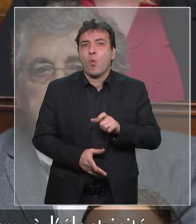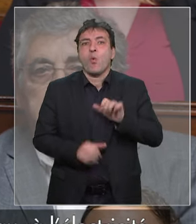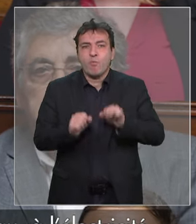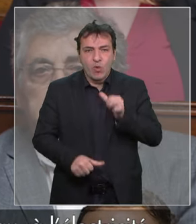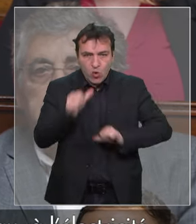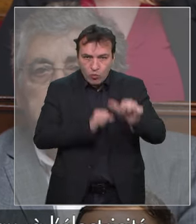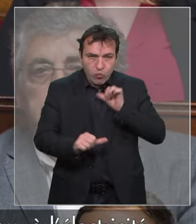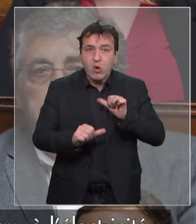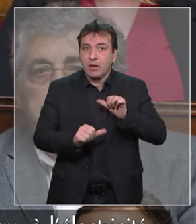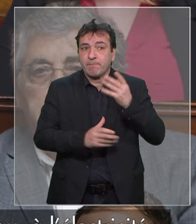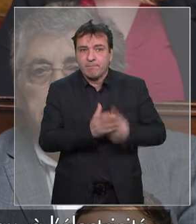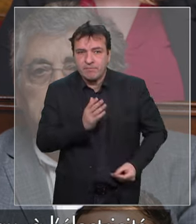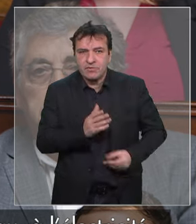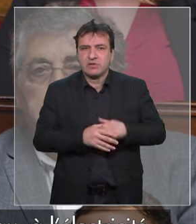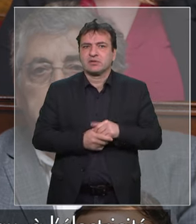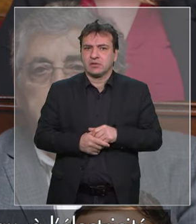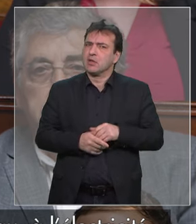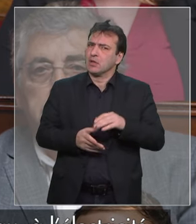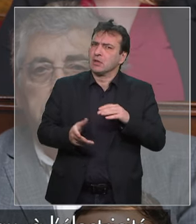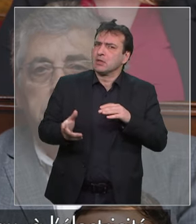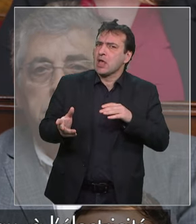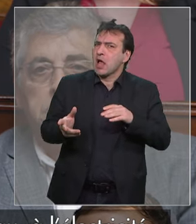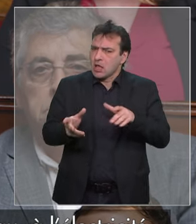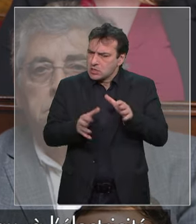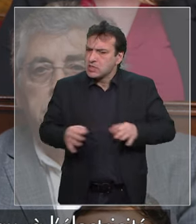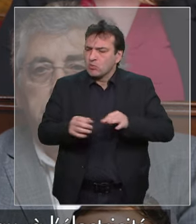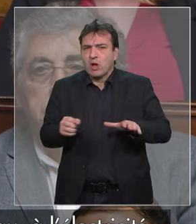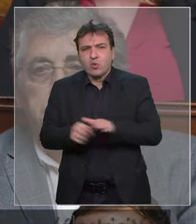n'est pas contrôlé par le Hamas. Les attaques au Liban se